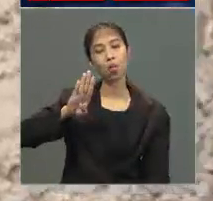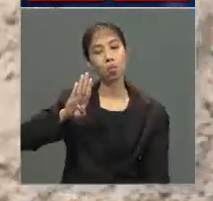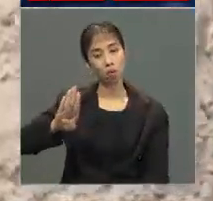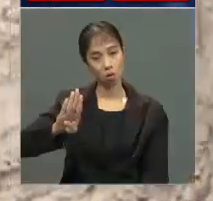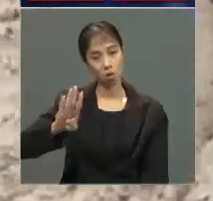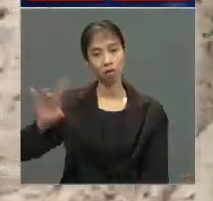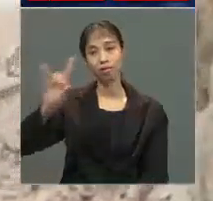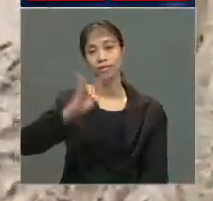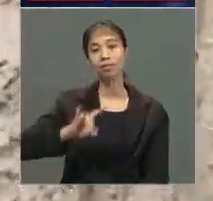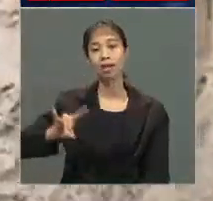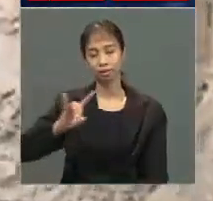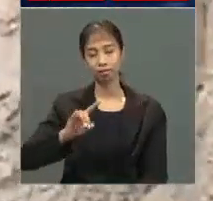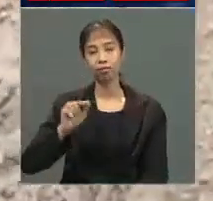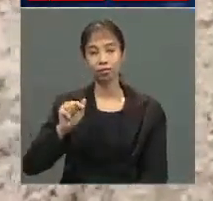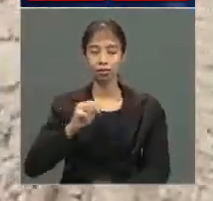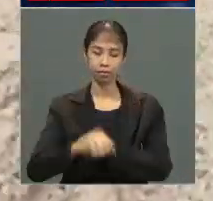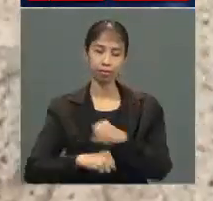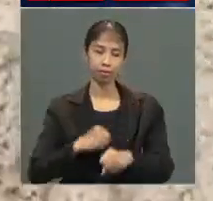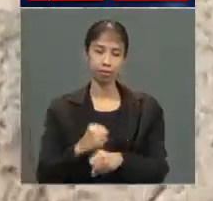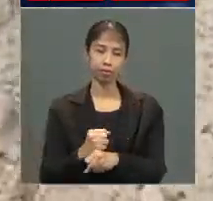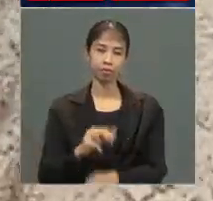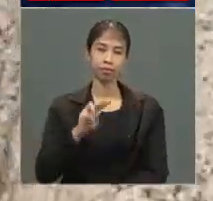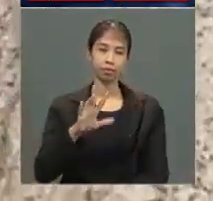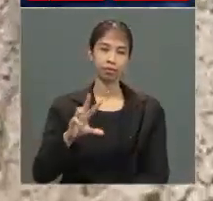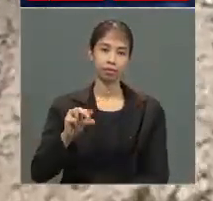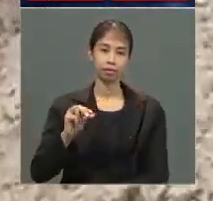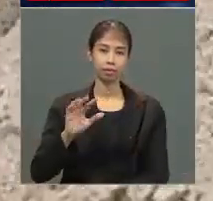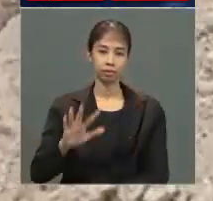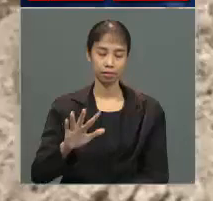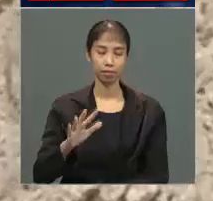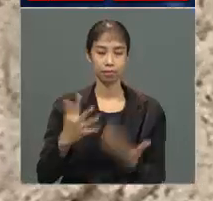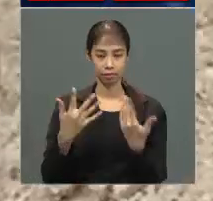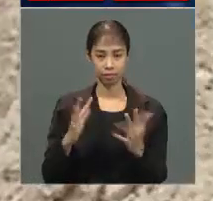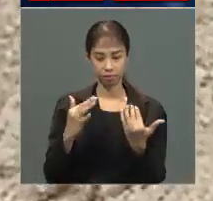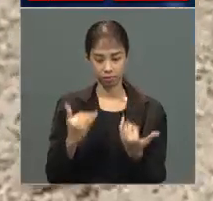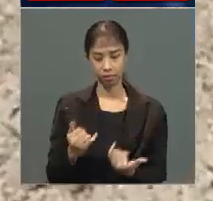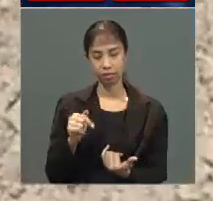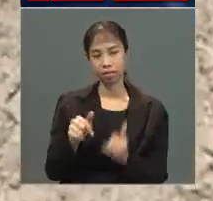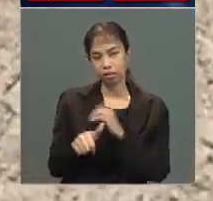สงวนและคุ้มครองสัตว์ป่าพุทธศักราช2535